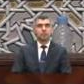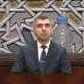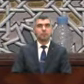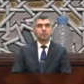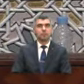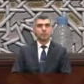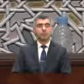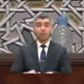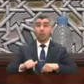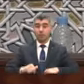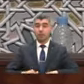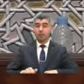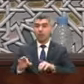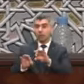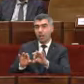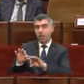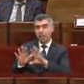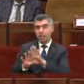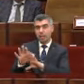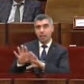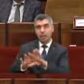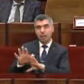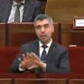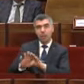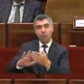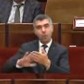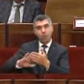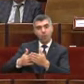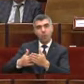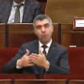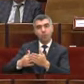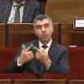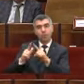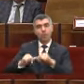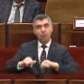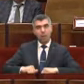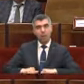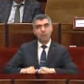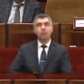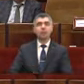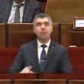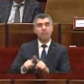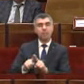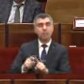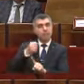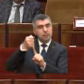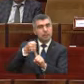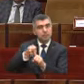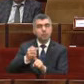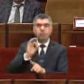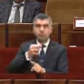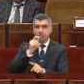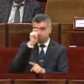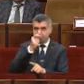السيده الوزيره، الاجراءات والتدابير اللي كتقوم بها جميع الفاعلين في الوزاره هي يعني جهود مقدره لا يمكن انكارها،